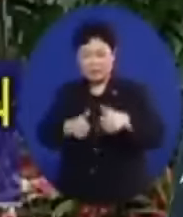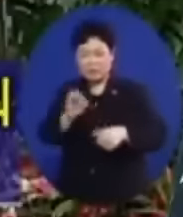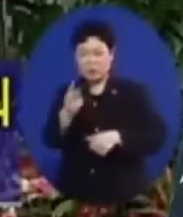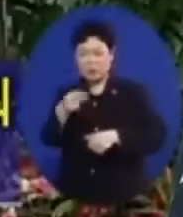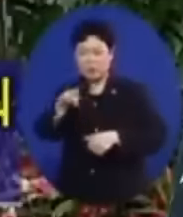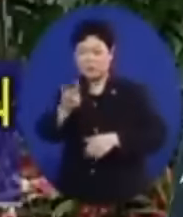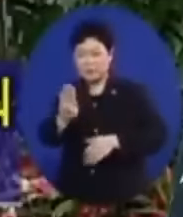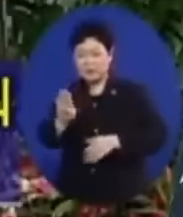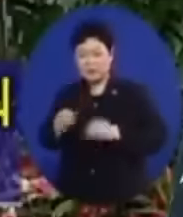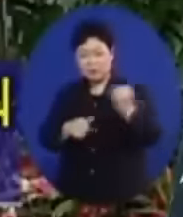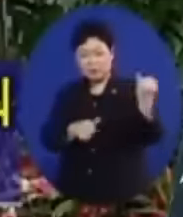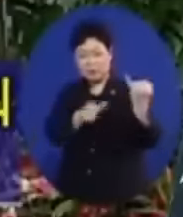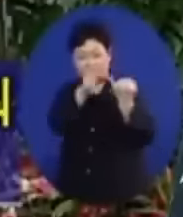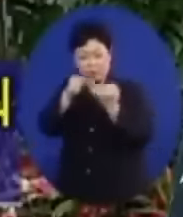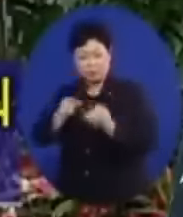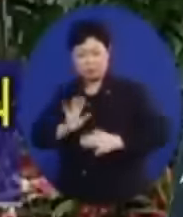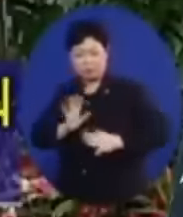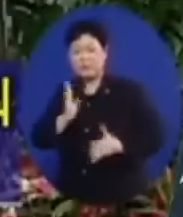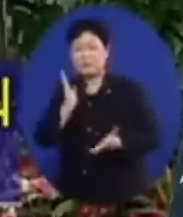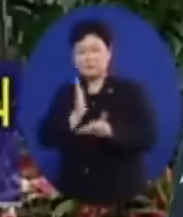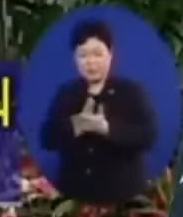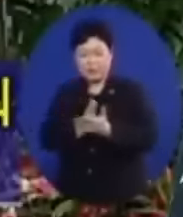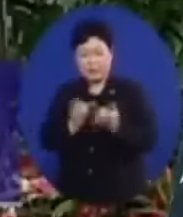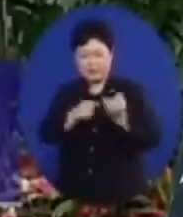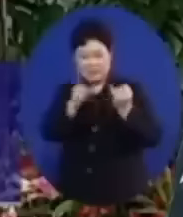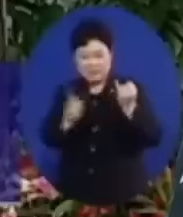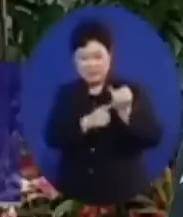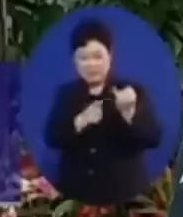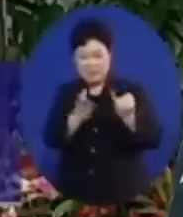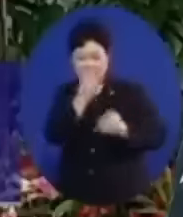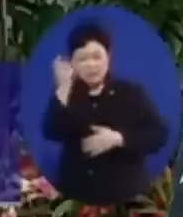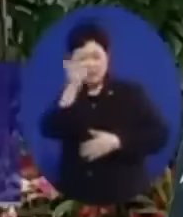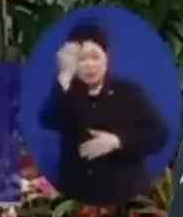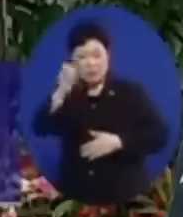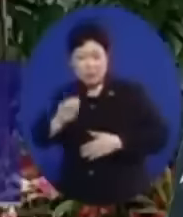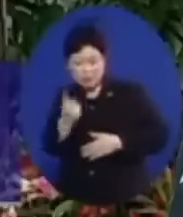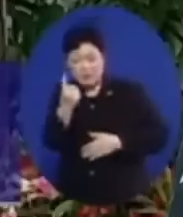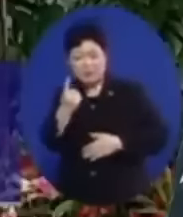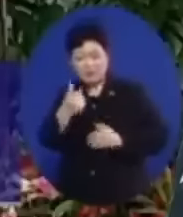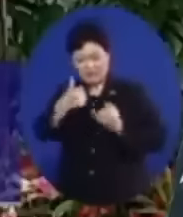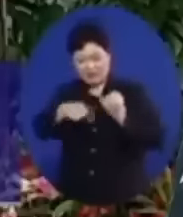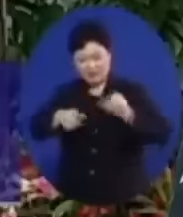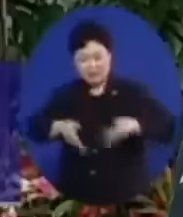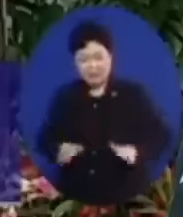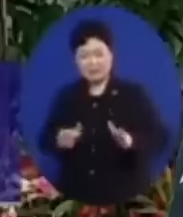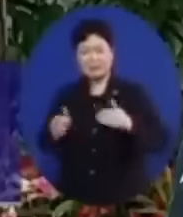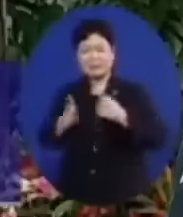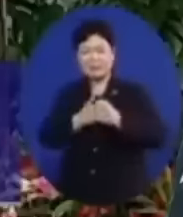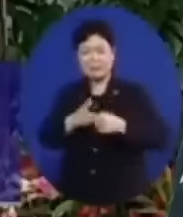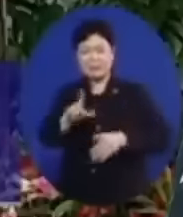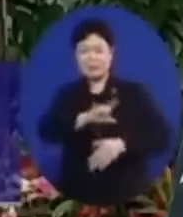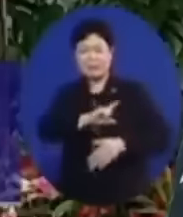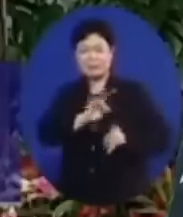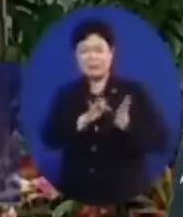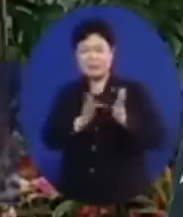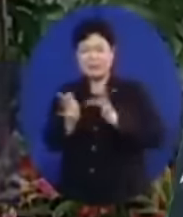마리아 데려오기를 무서워하지 말라 그에게 잉태된 자는 성령으로 된 것이라 아들을 낳으리니 이름을 예수라 하라.